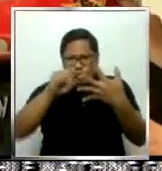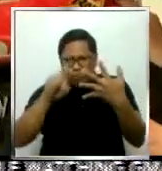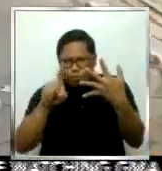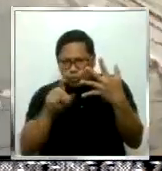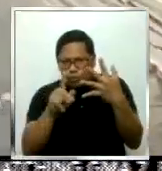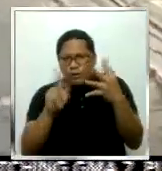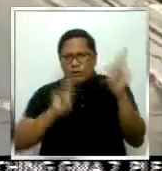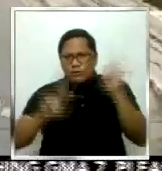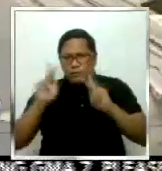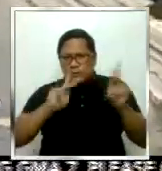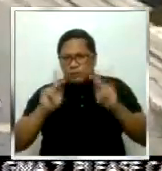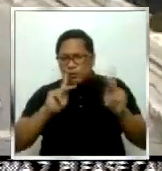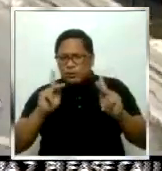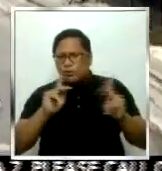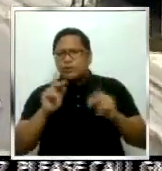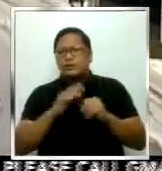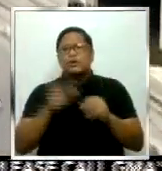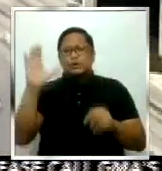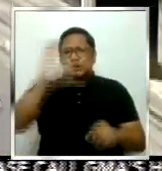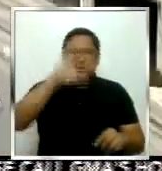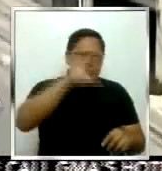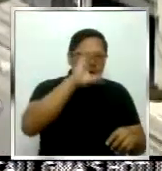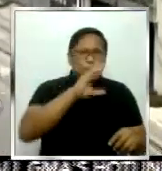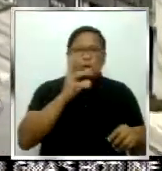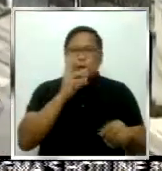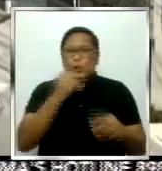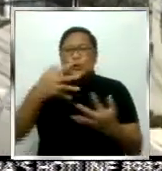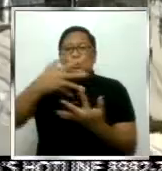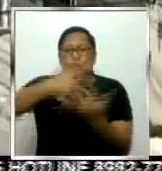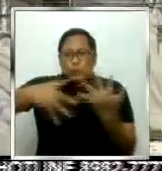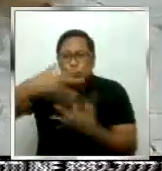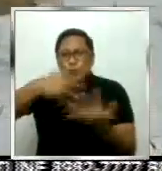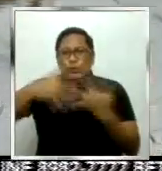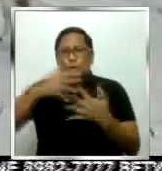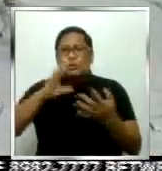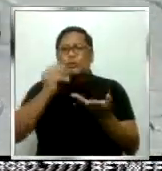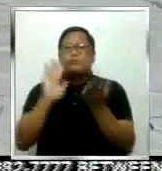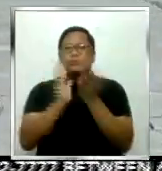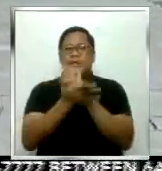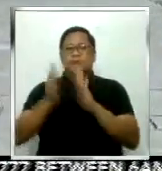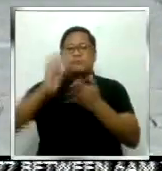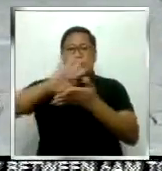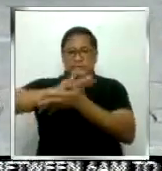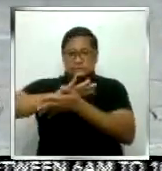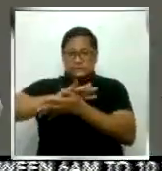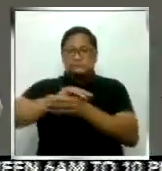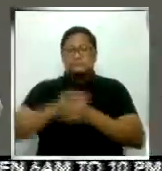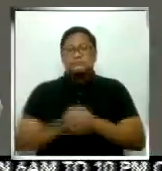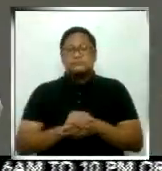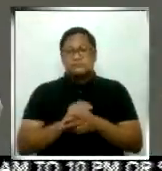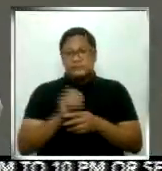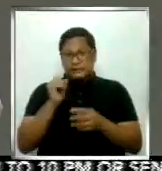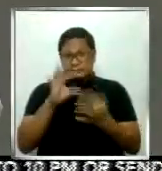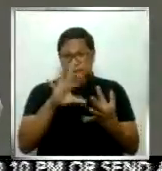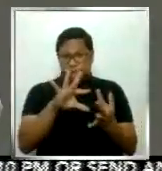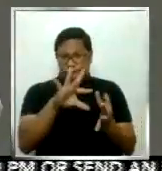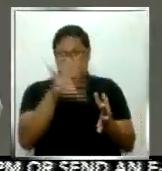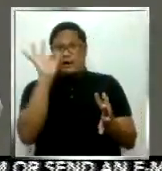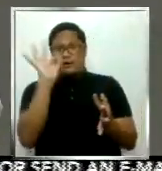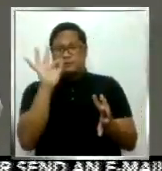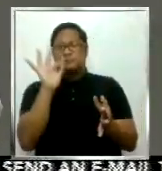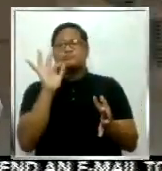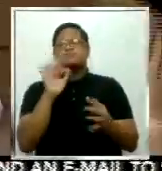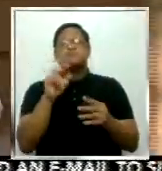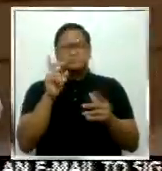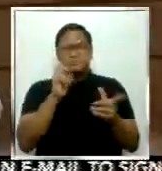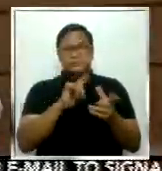close contacts at iba pang nakasalamuha ng nagpositibo sa sakit. Kapag nahanap na ang mga close contact, ang bahala naman